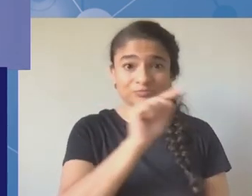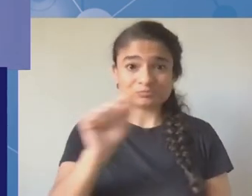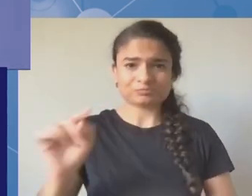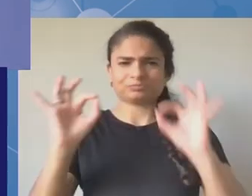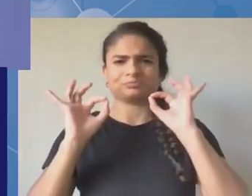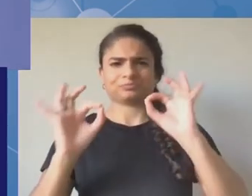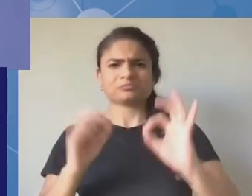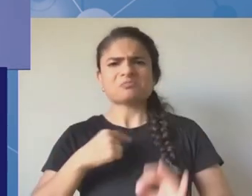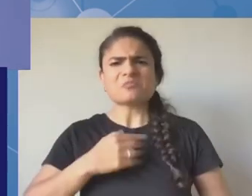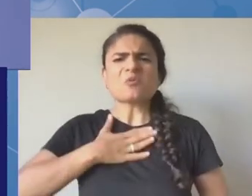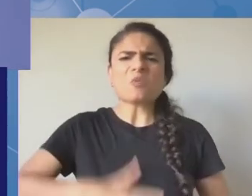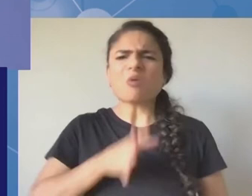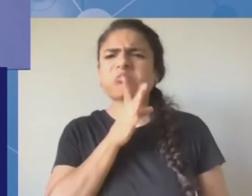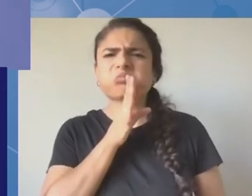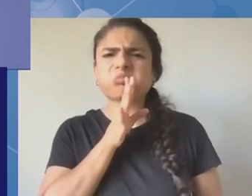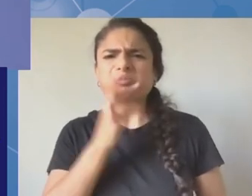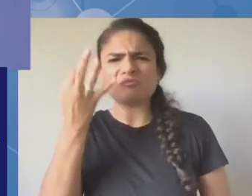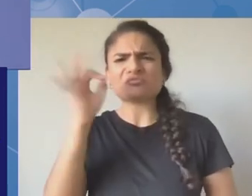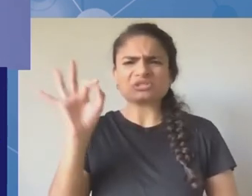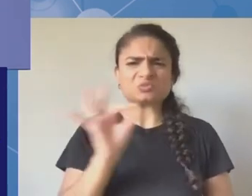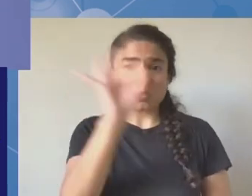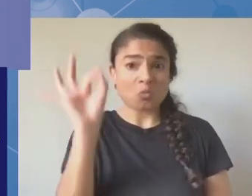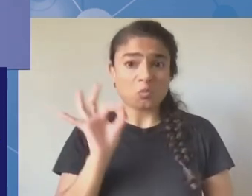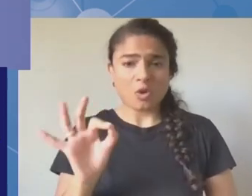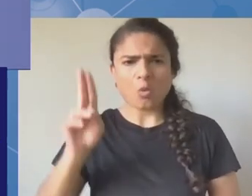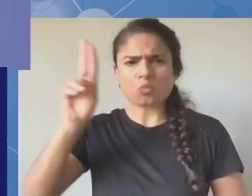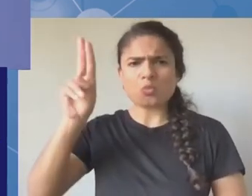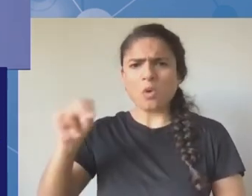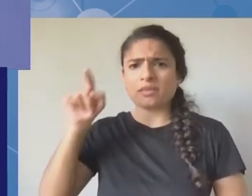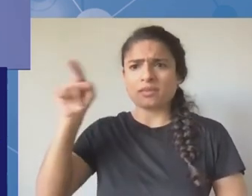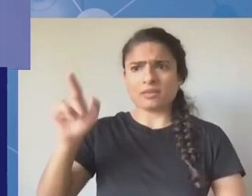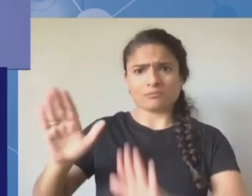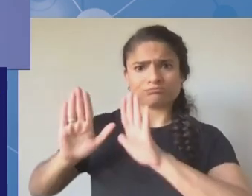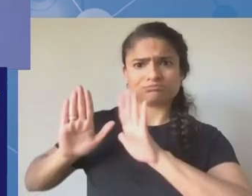بالإنجليزي. إذن نحن